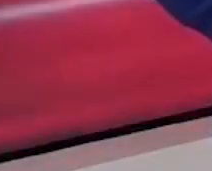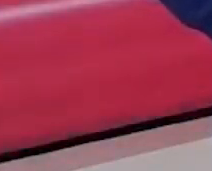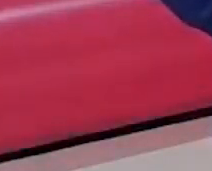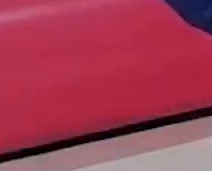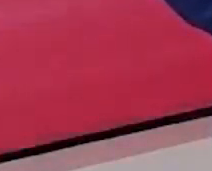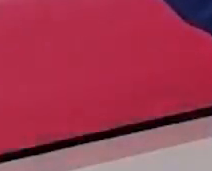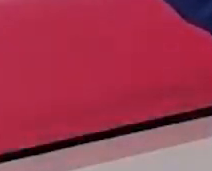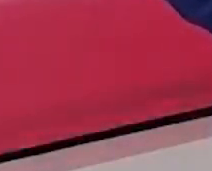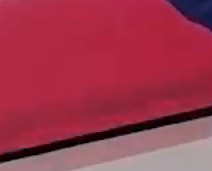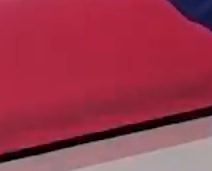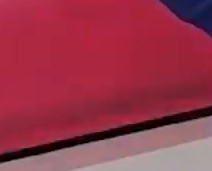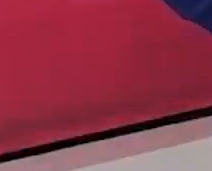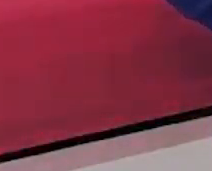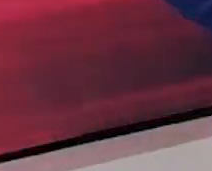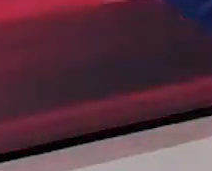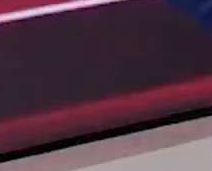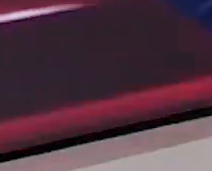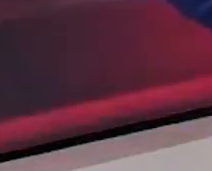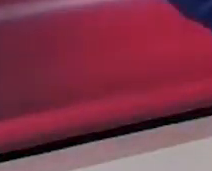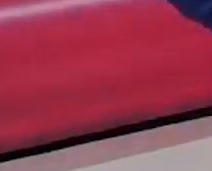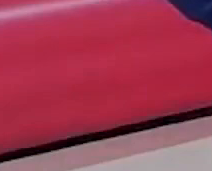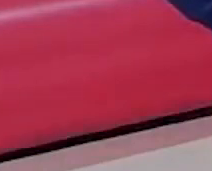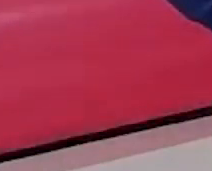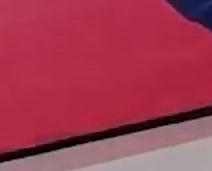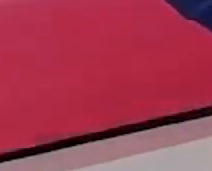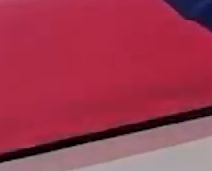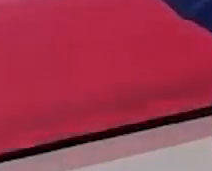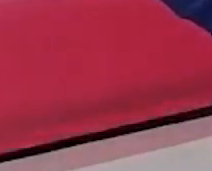GMA Integrated News sa YouTube. Sa mga kapuso